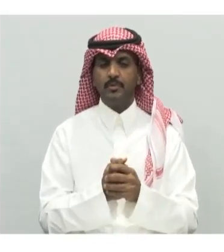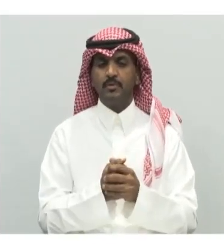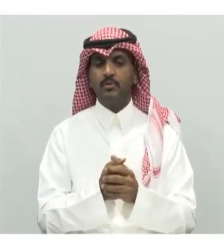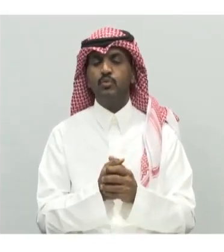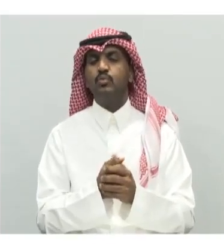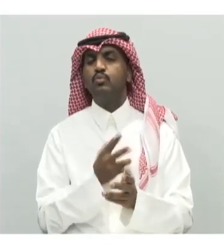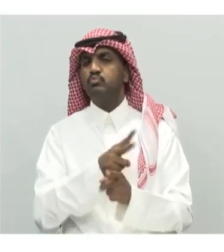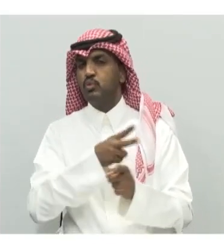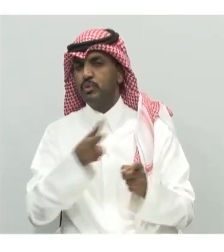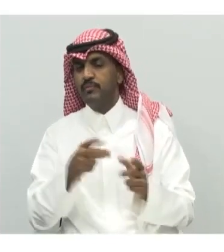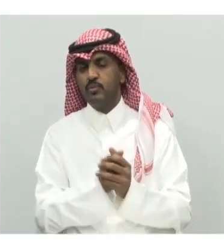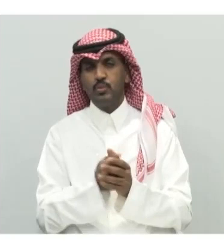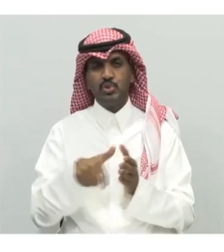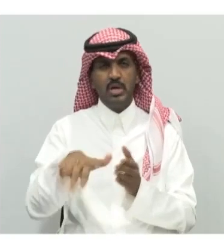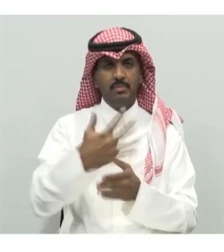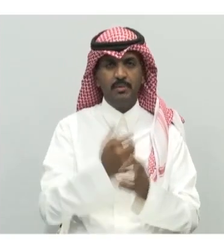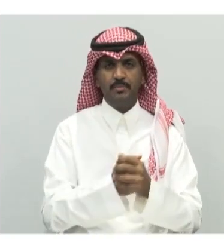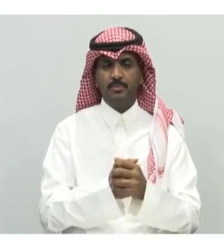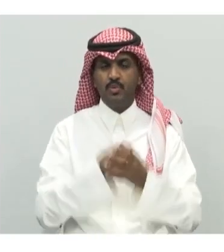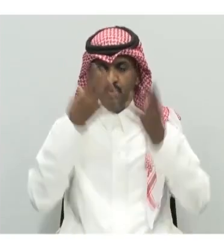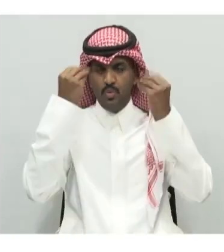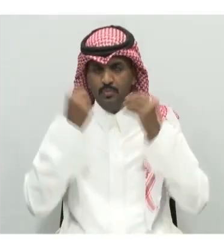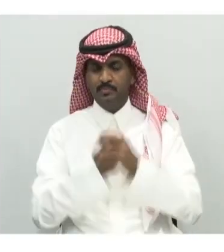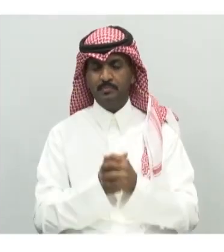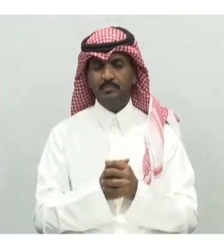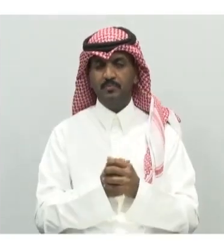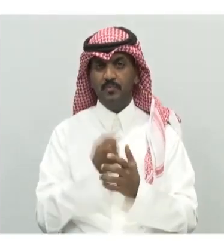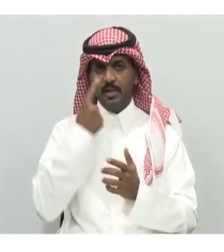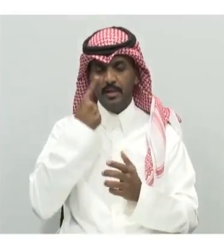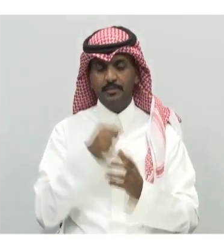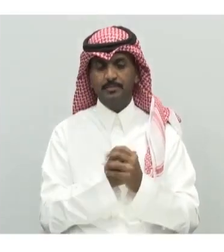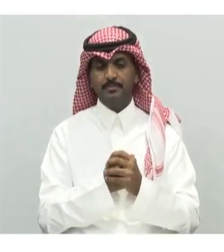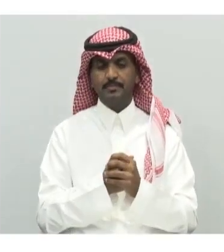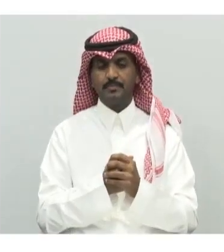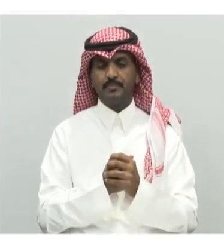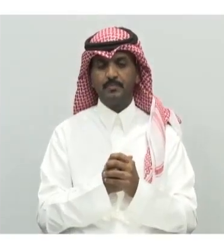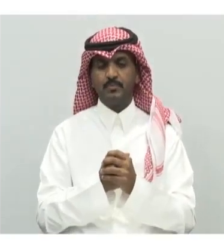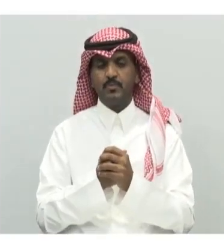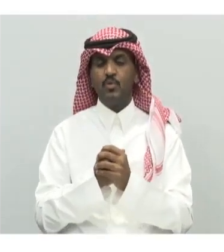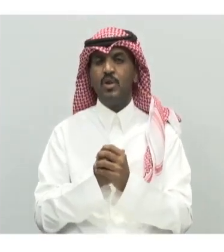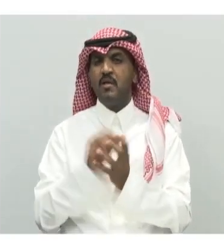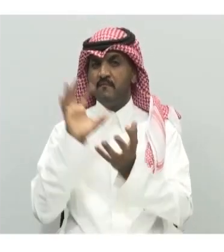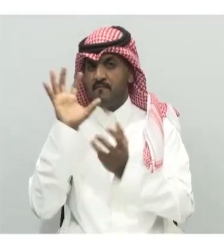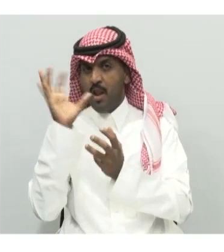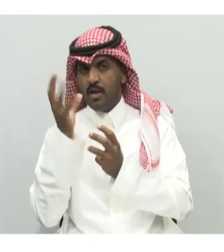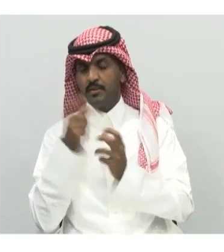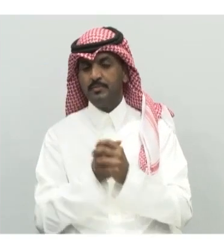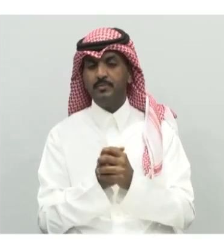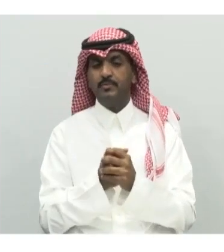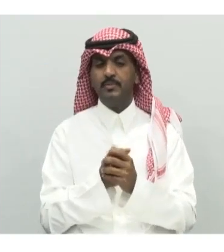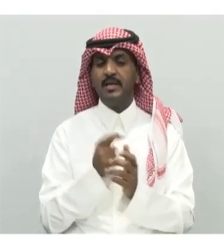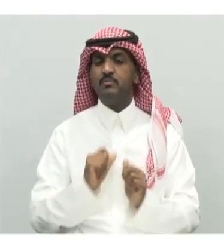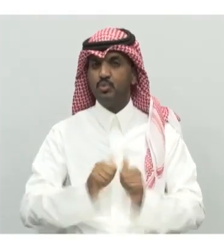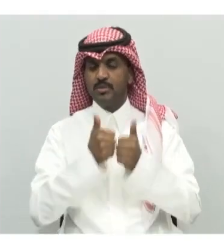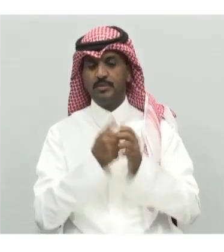مختلفه وشامله لجميع العلوم والمعارف في الحياه منها الفلك ومن هذه